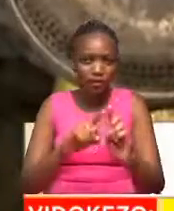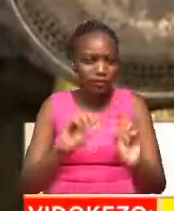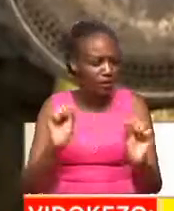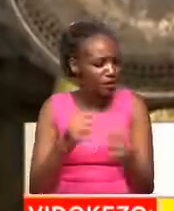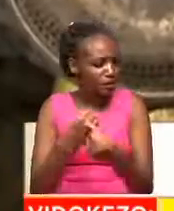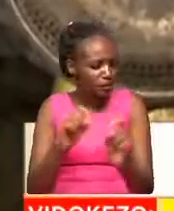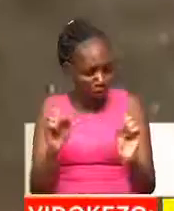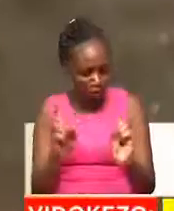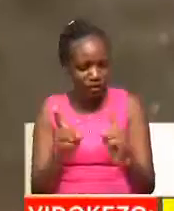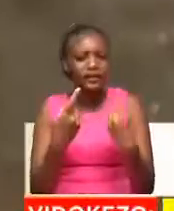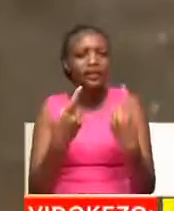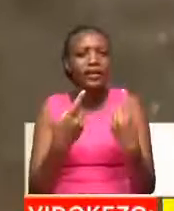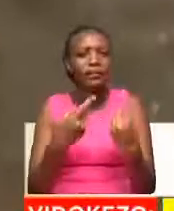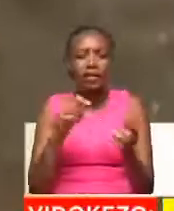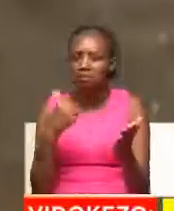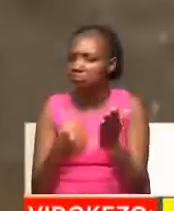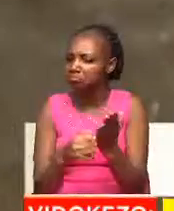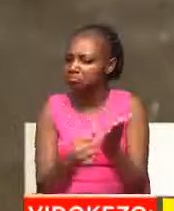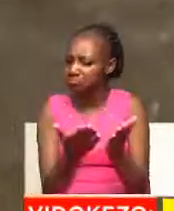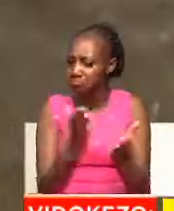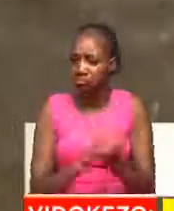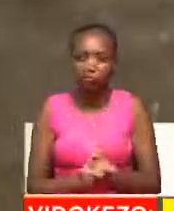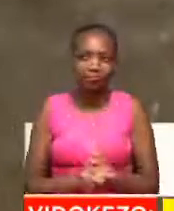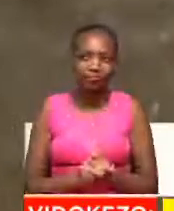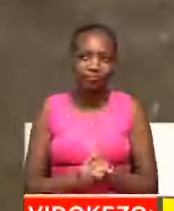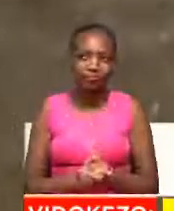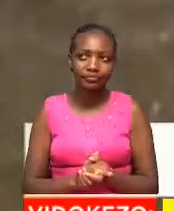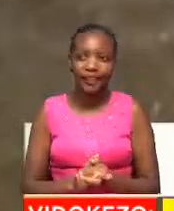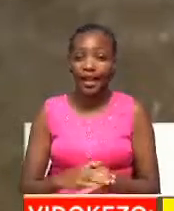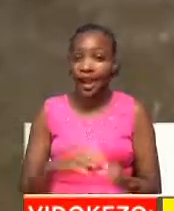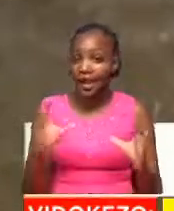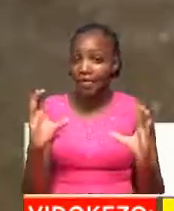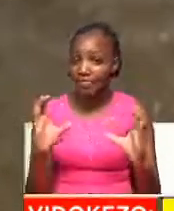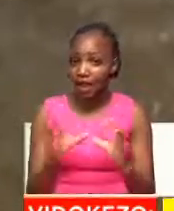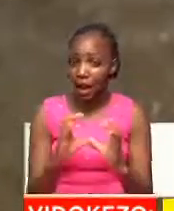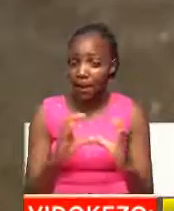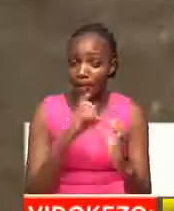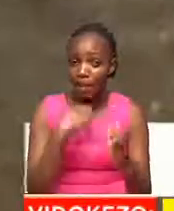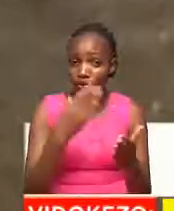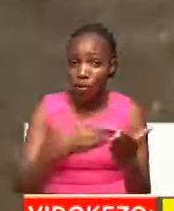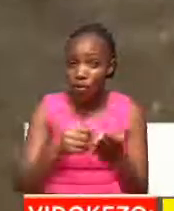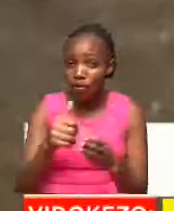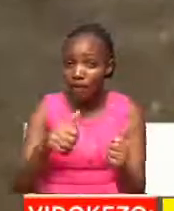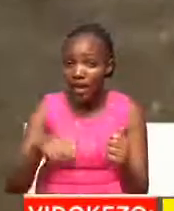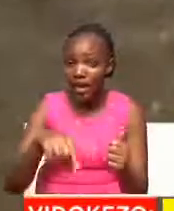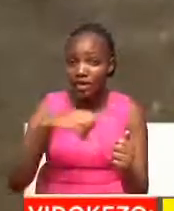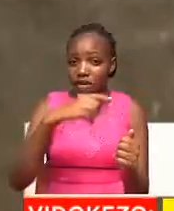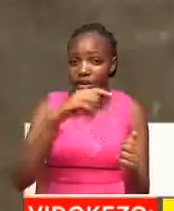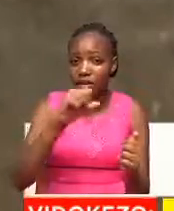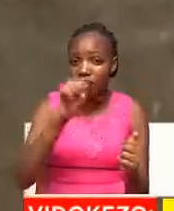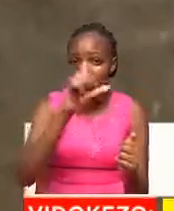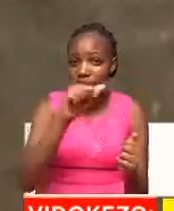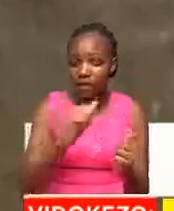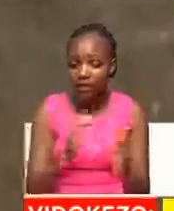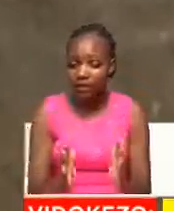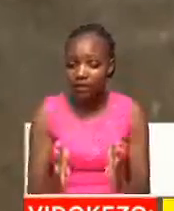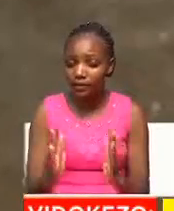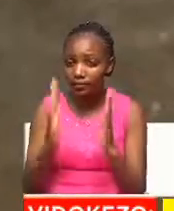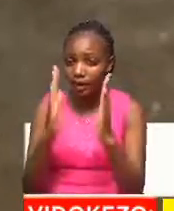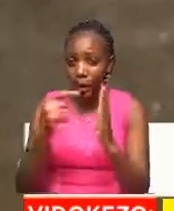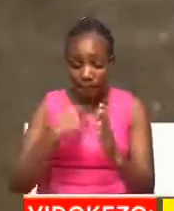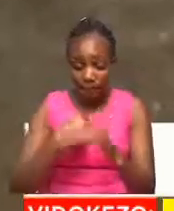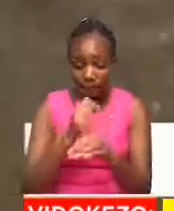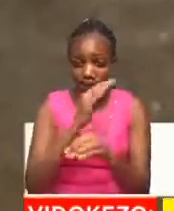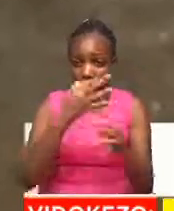na hitilafu. The manufacturing companies wale ambao wanatoa hii mitungi ya gesi, naomba pia na watoe hamasisho kwa raia,